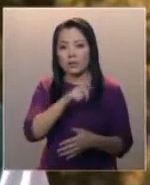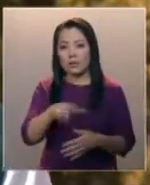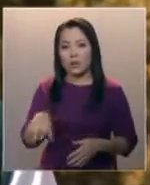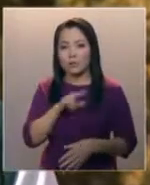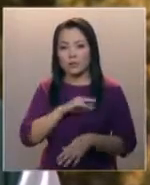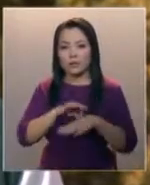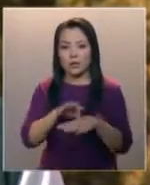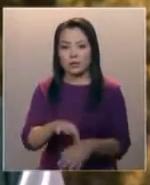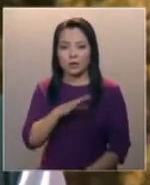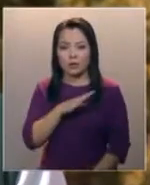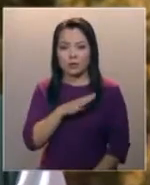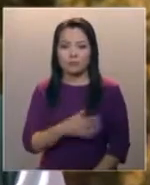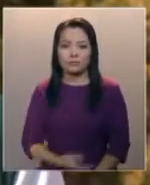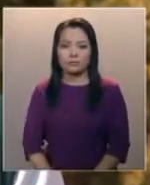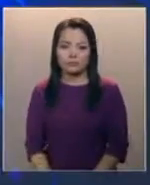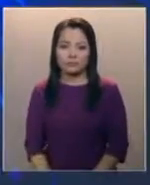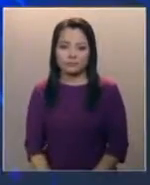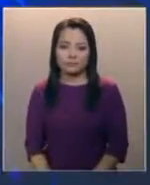да өз жалғасын таппақ.